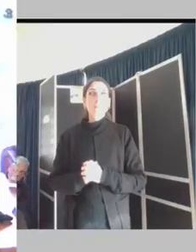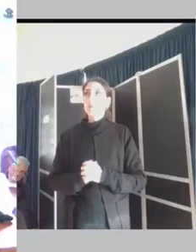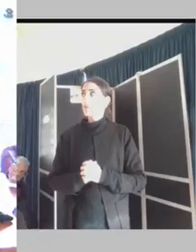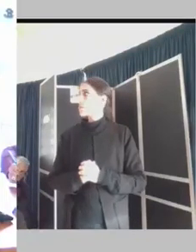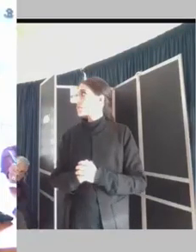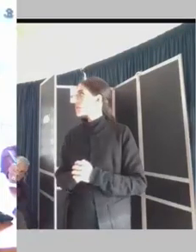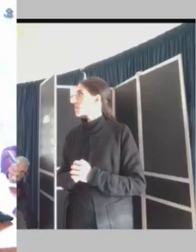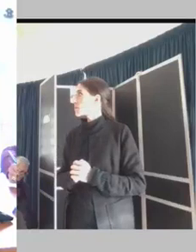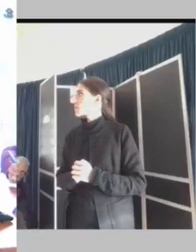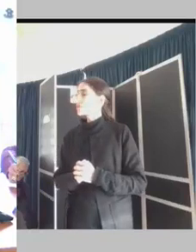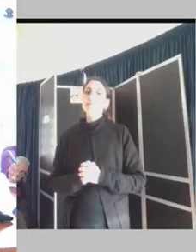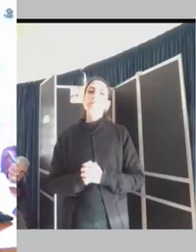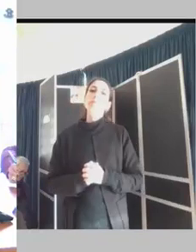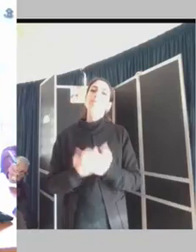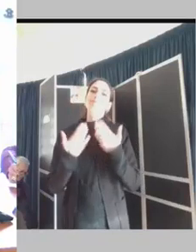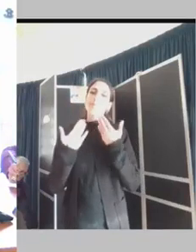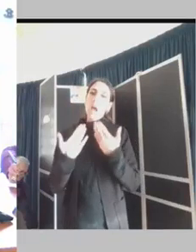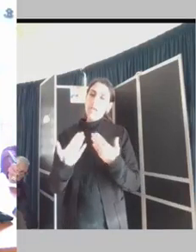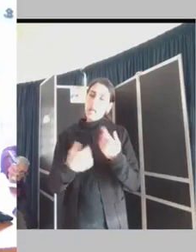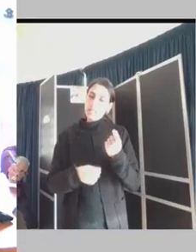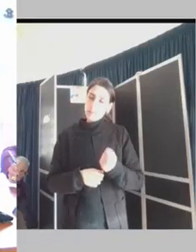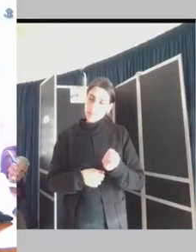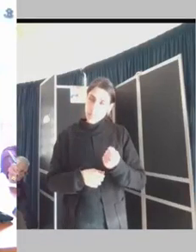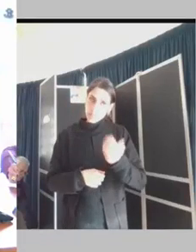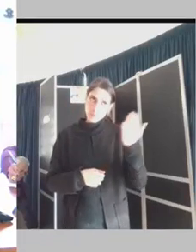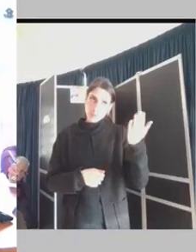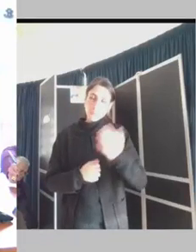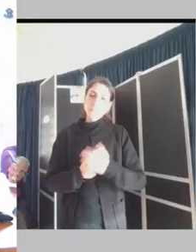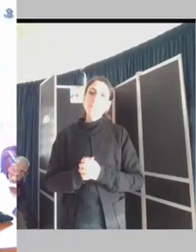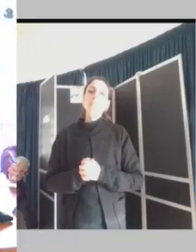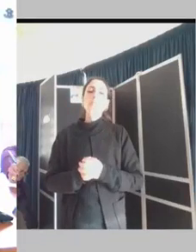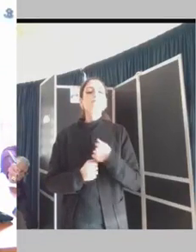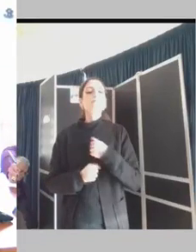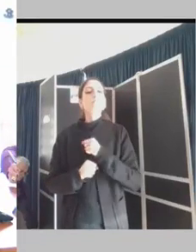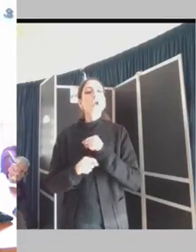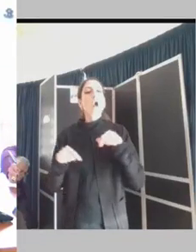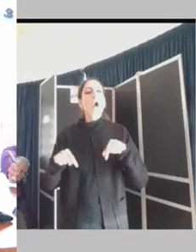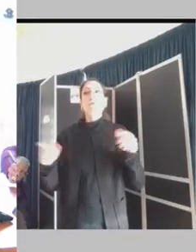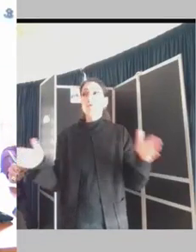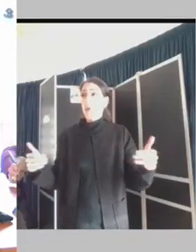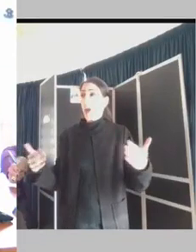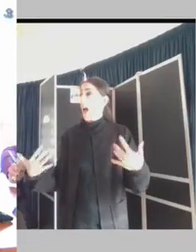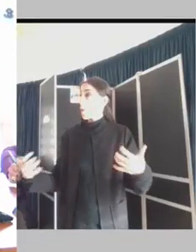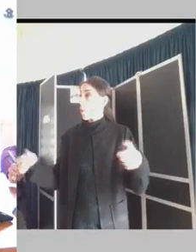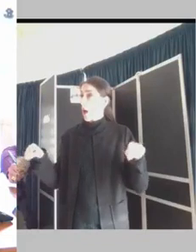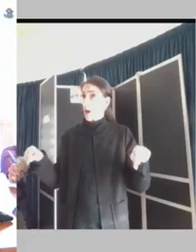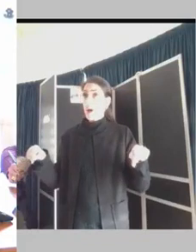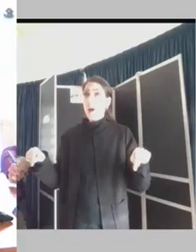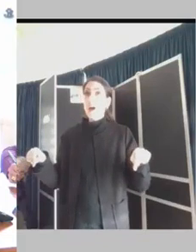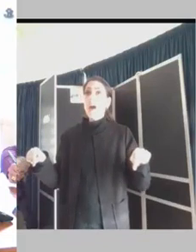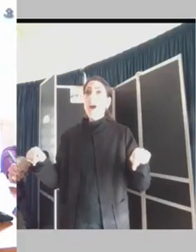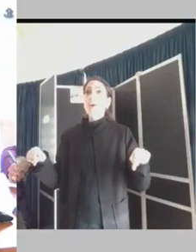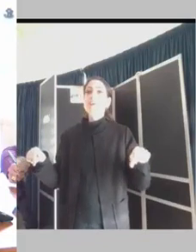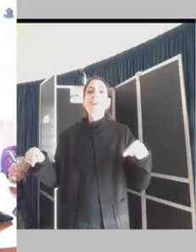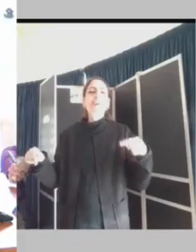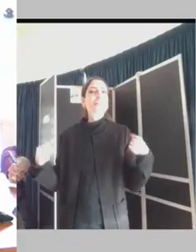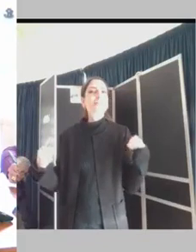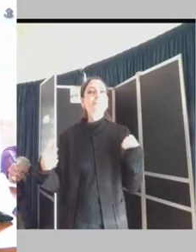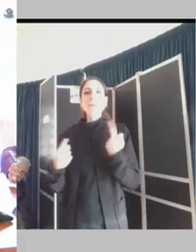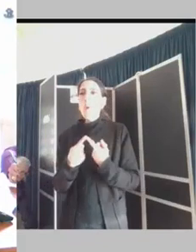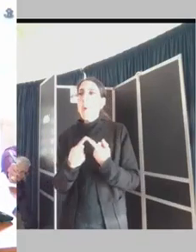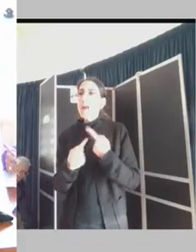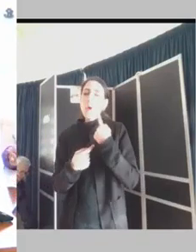Grazie Presidente, io credo che oggi in quest'Aula mai tutti gli interventi dei consiglieri